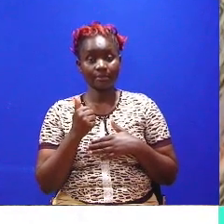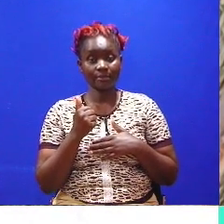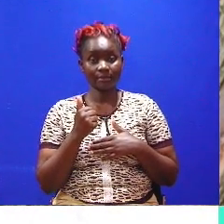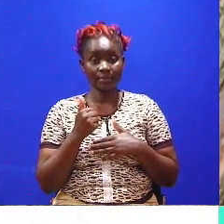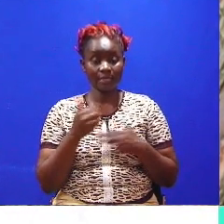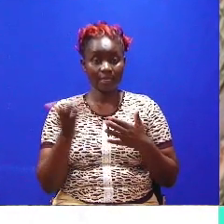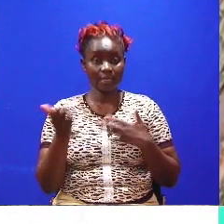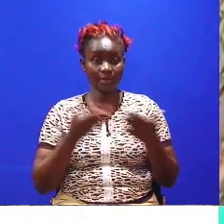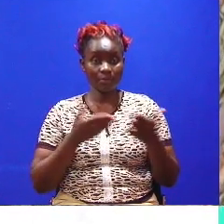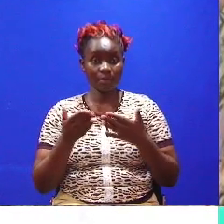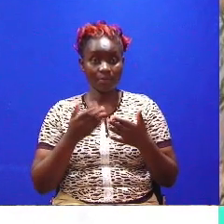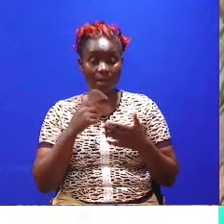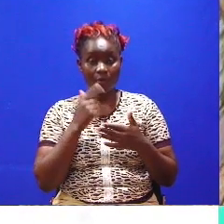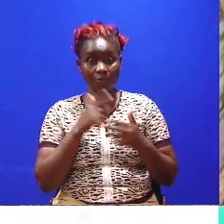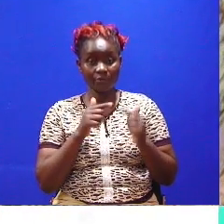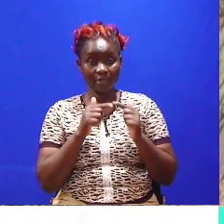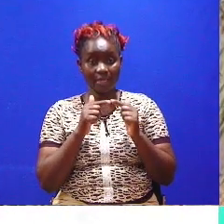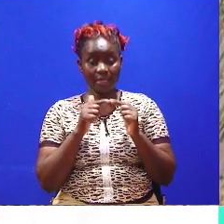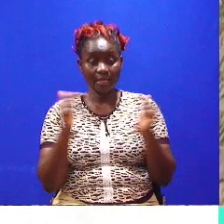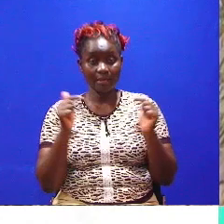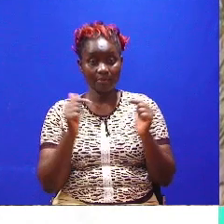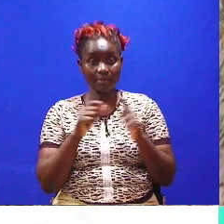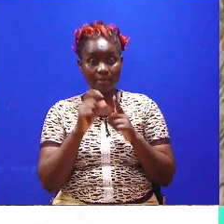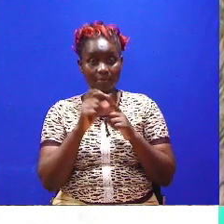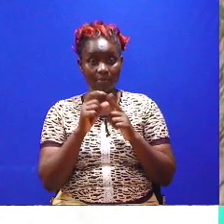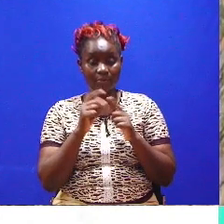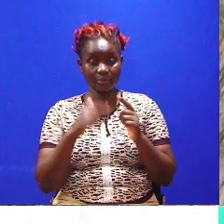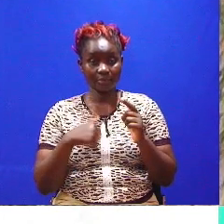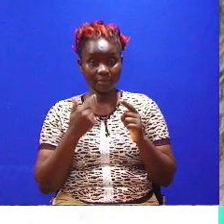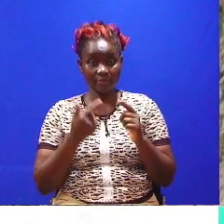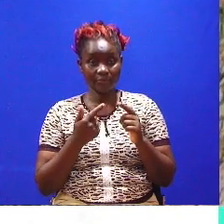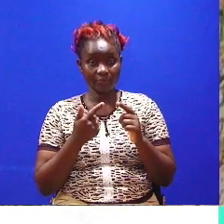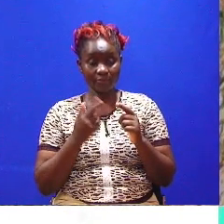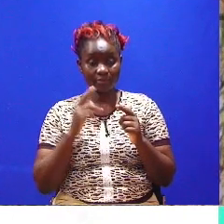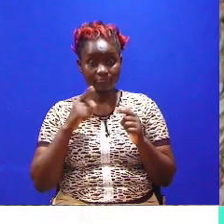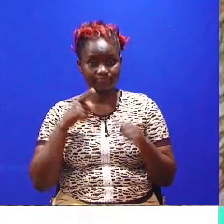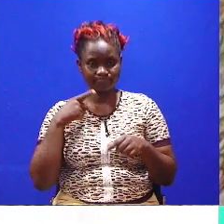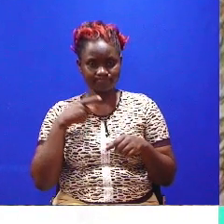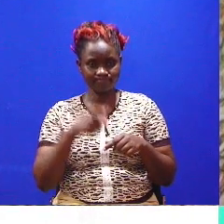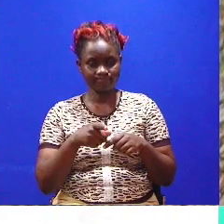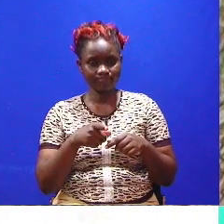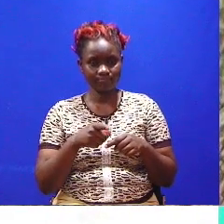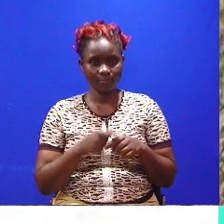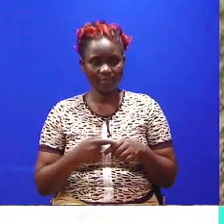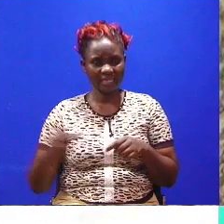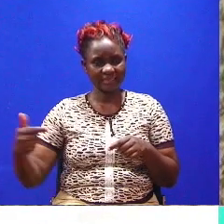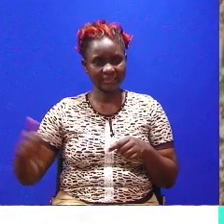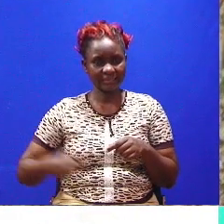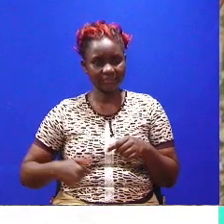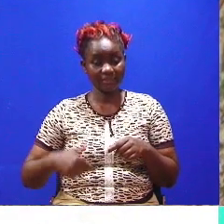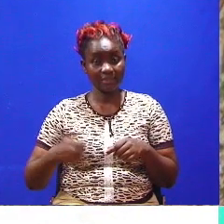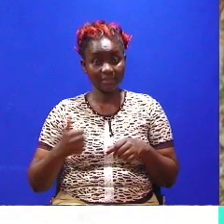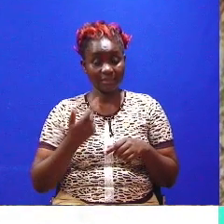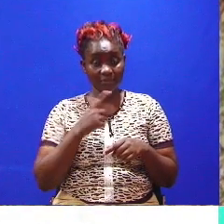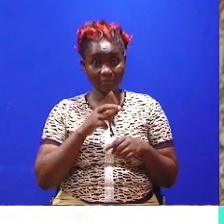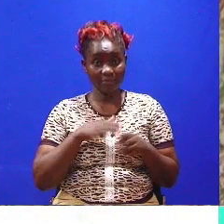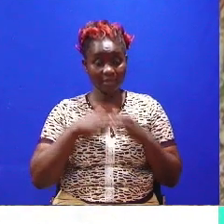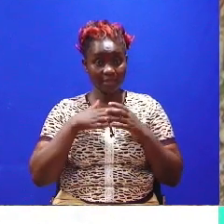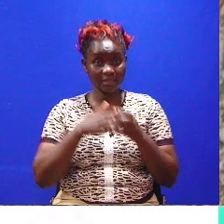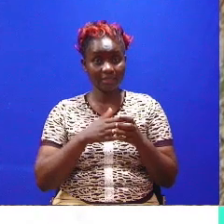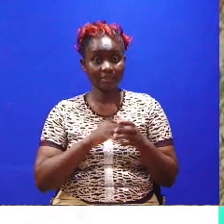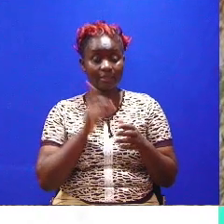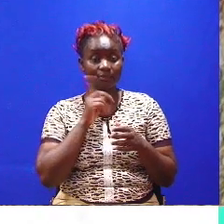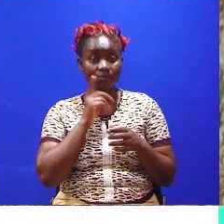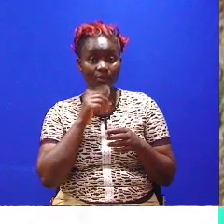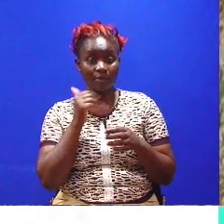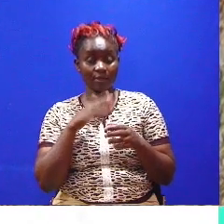umwene miyoye usoko nyoro yo moregeta mangana pasono anyoro umubitire no no muyi so bara imbaga niri kubwa tuchireli lero kibaga ndi mambi nyare